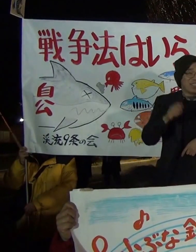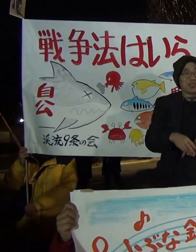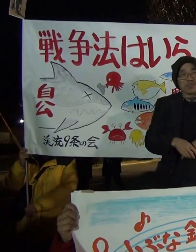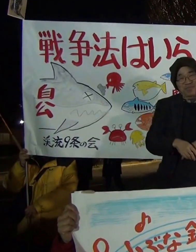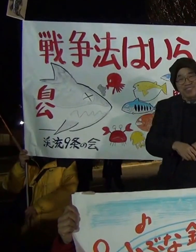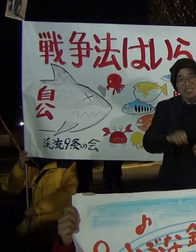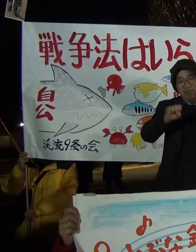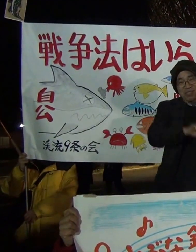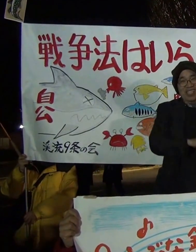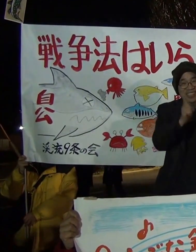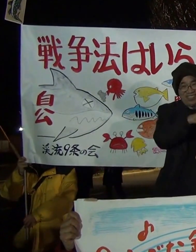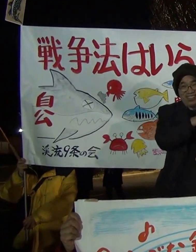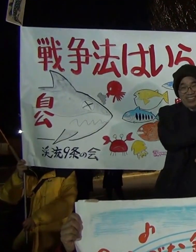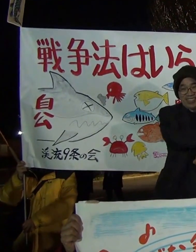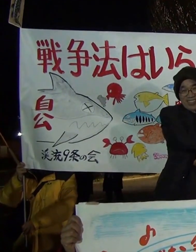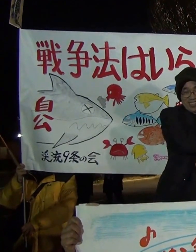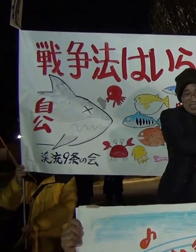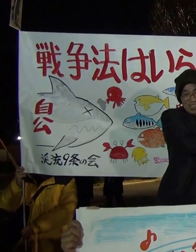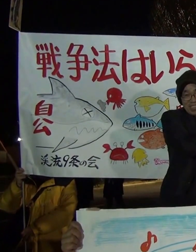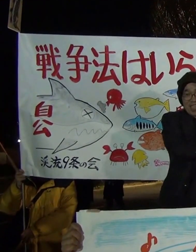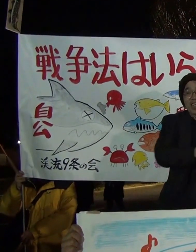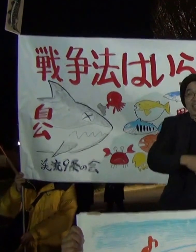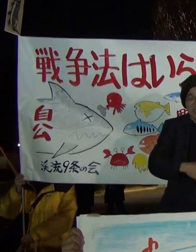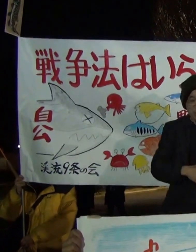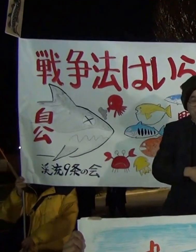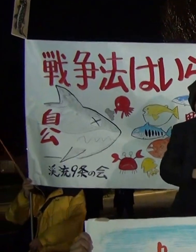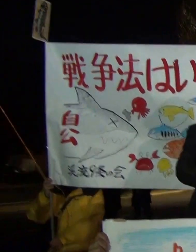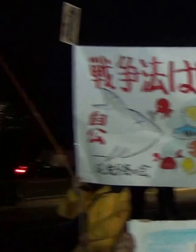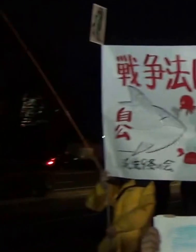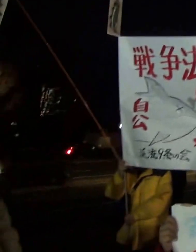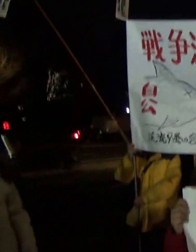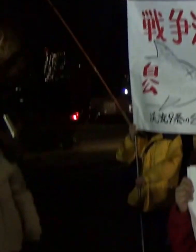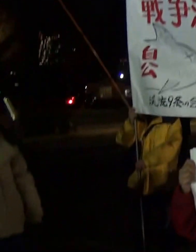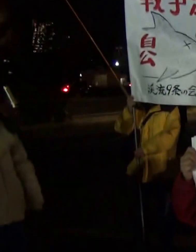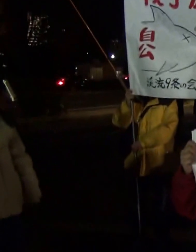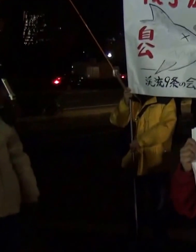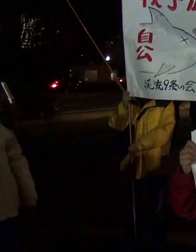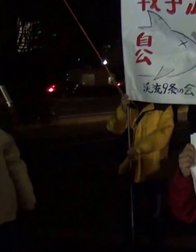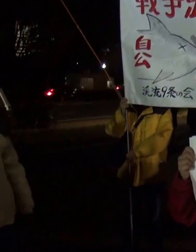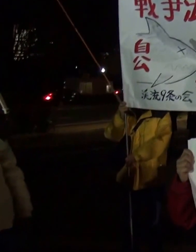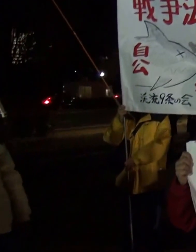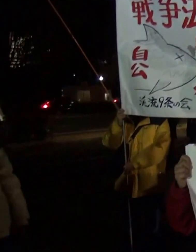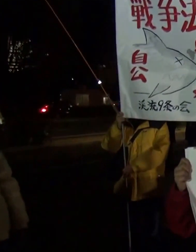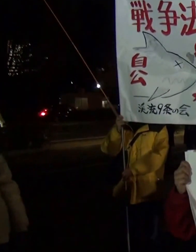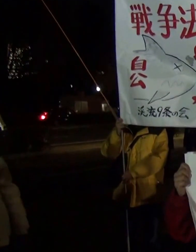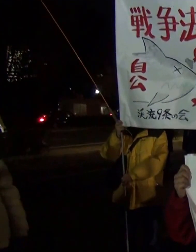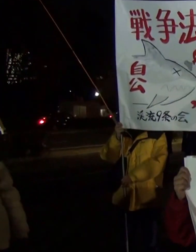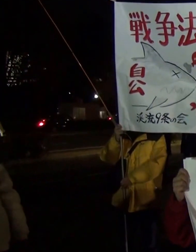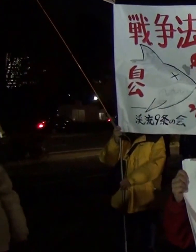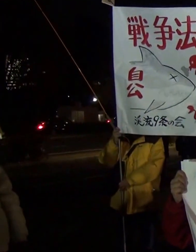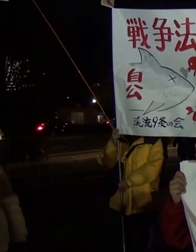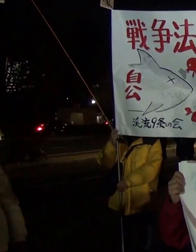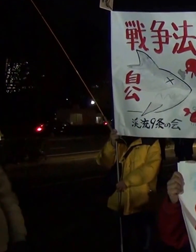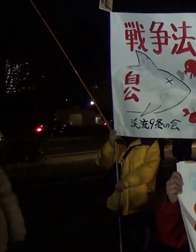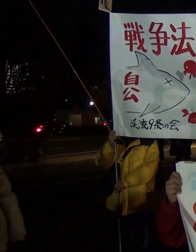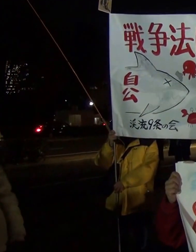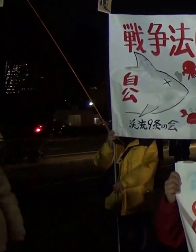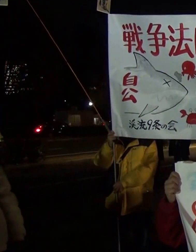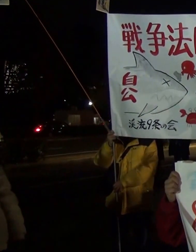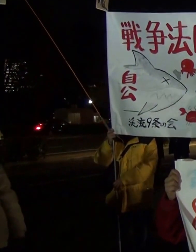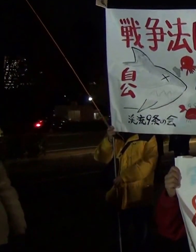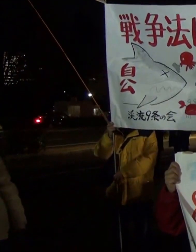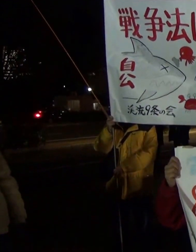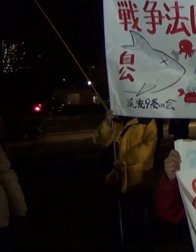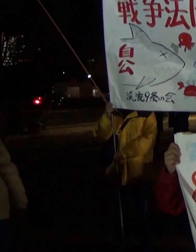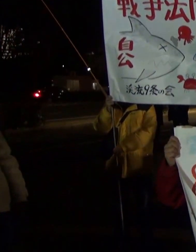ですか訴えてるという、62年間果たして何を学んできたのかなと、そんな思いがしますね。でその当時